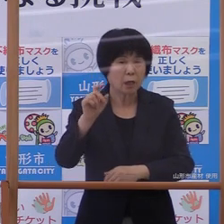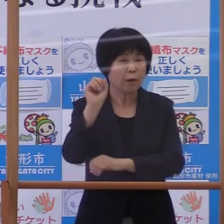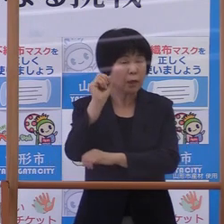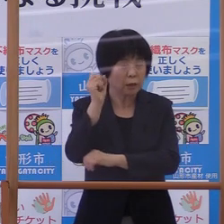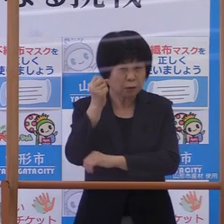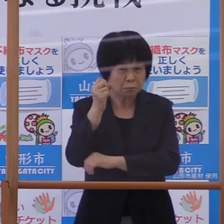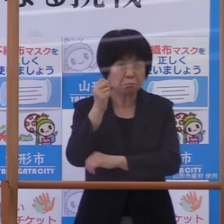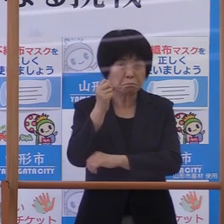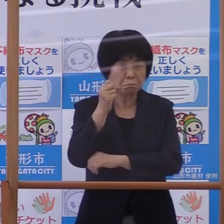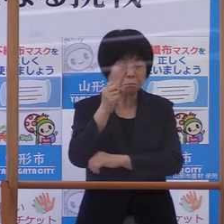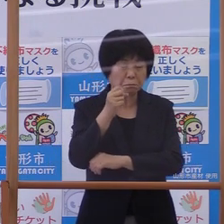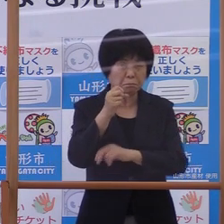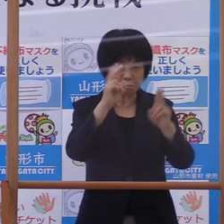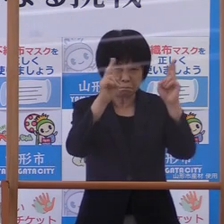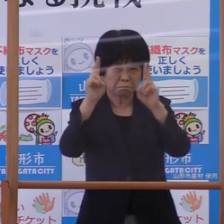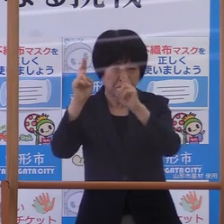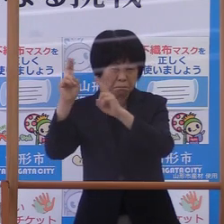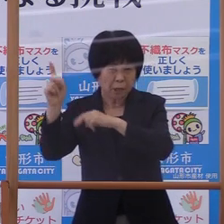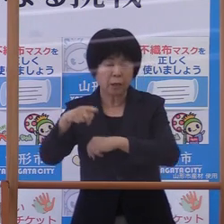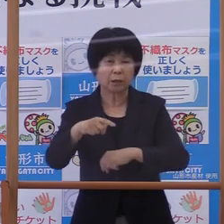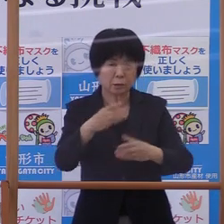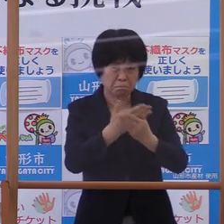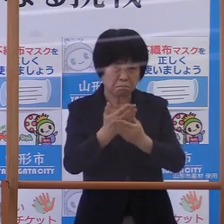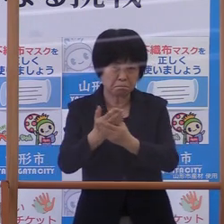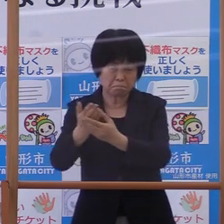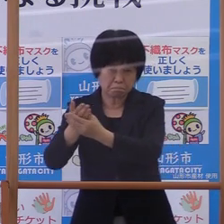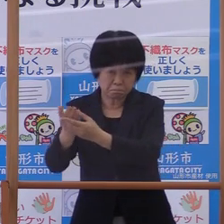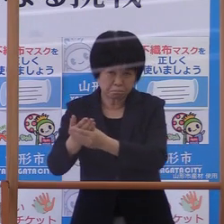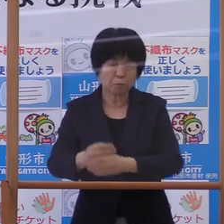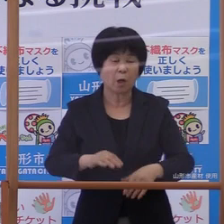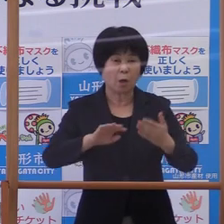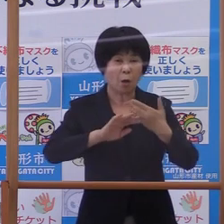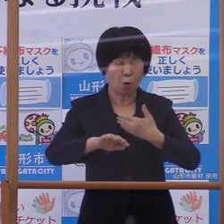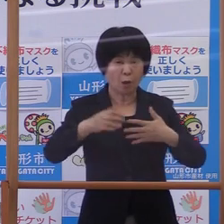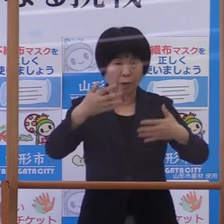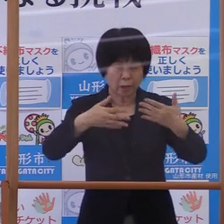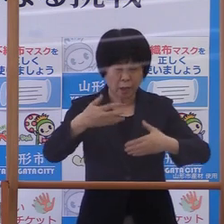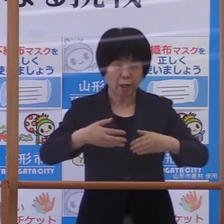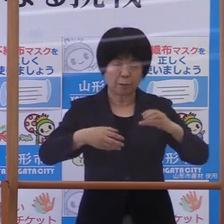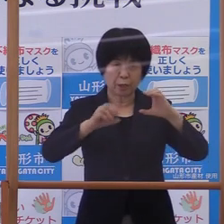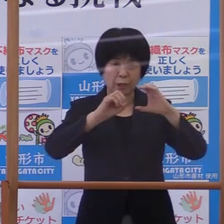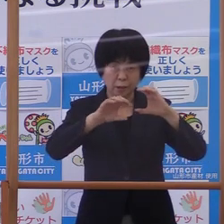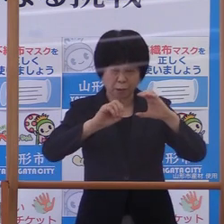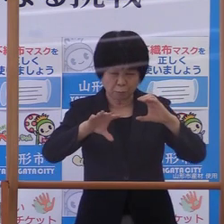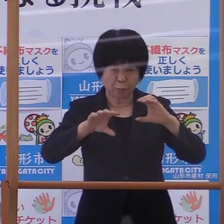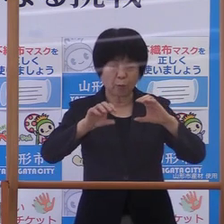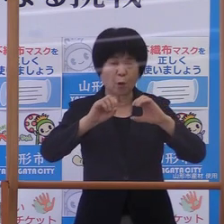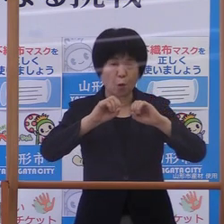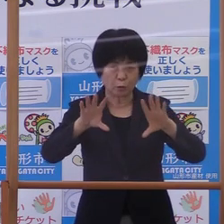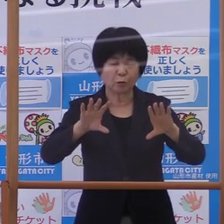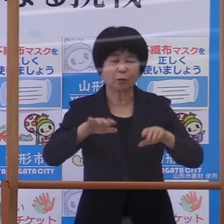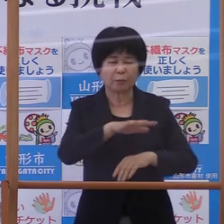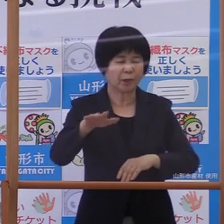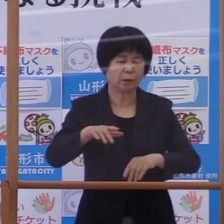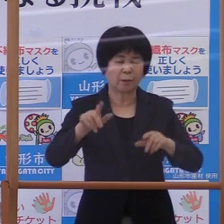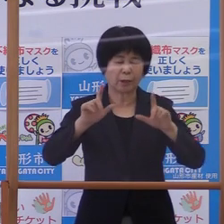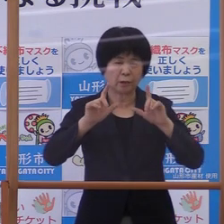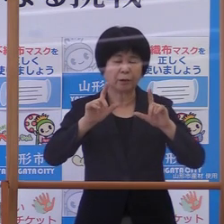新聞全紙にこのチラシを織り込むほか、テレビ CM も放送して周知を図ってまい